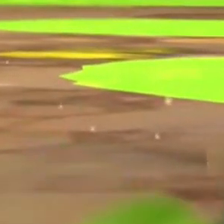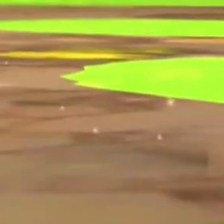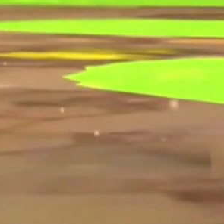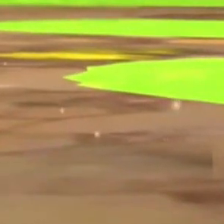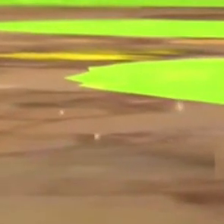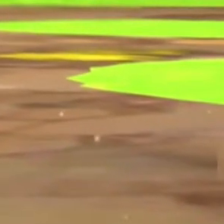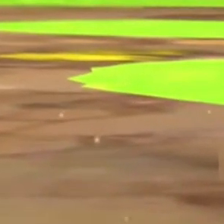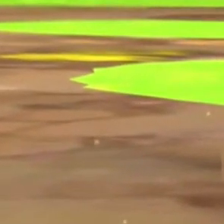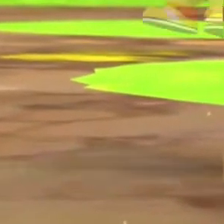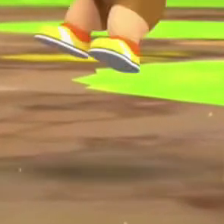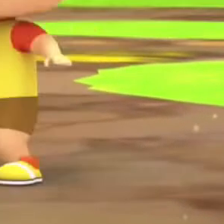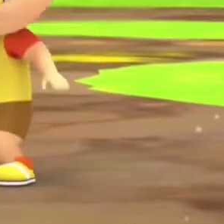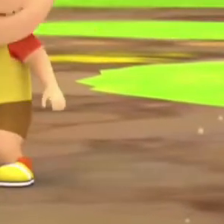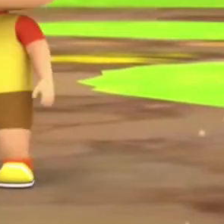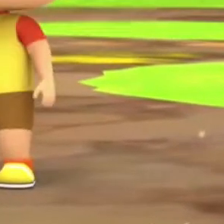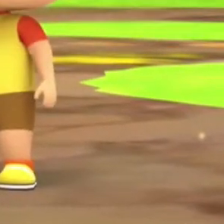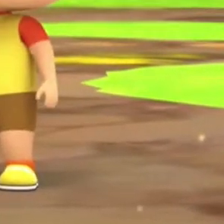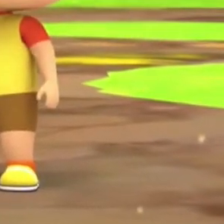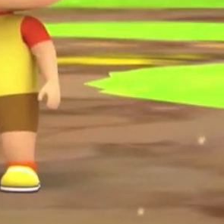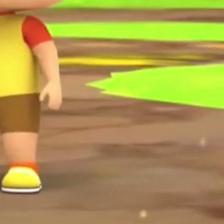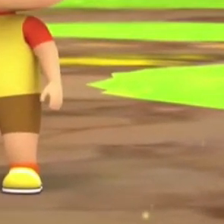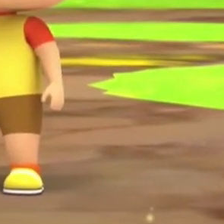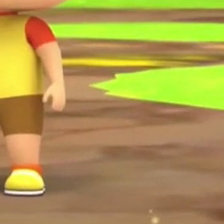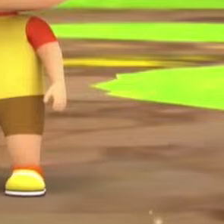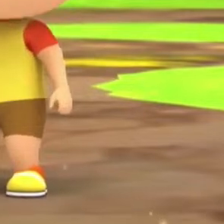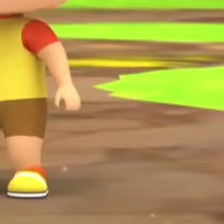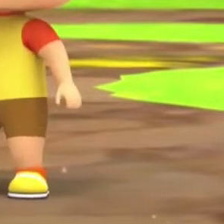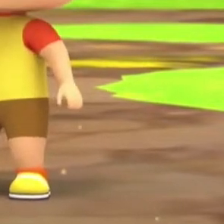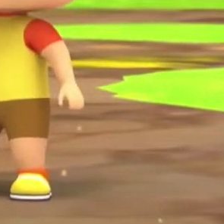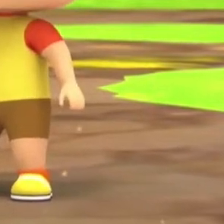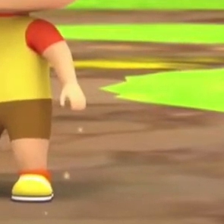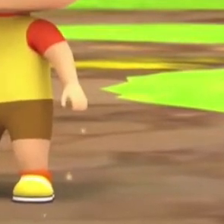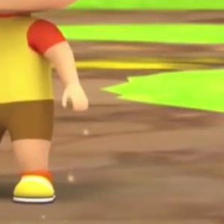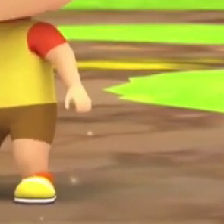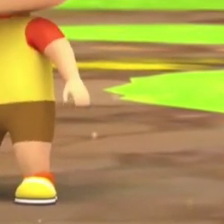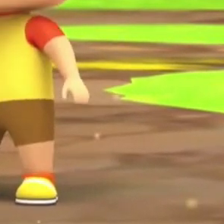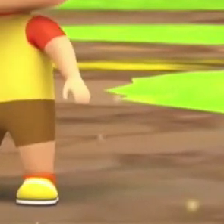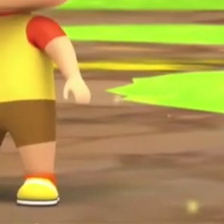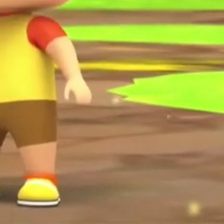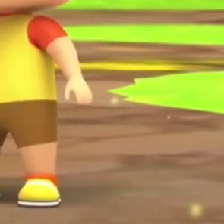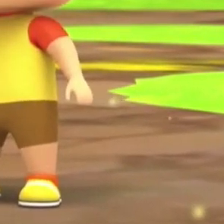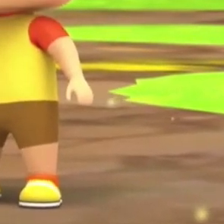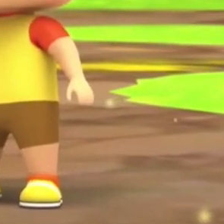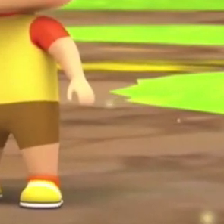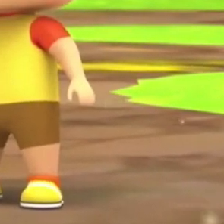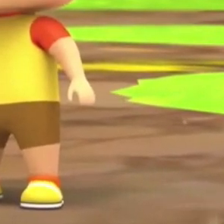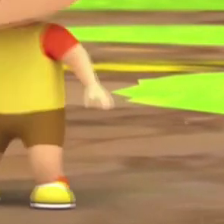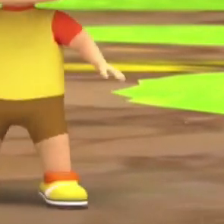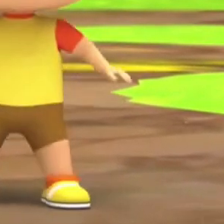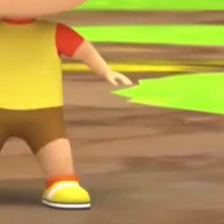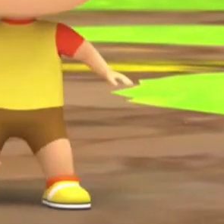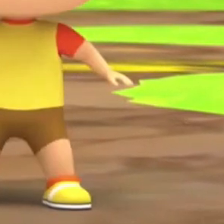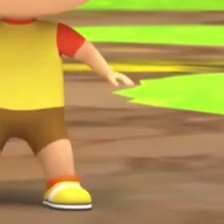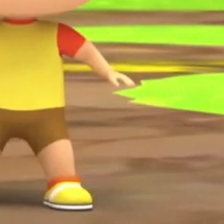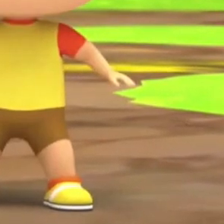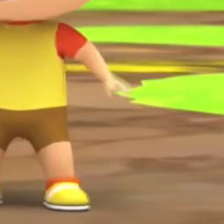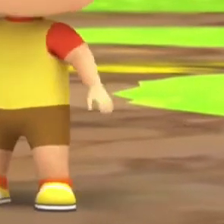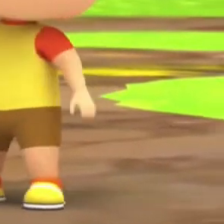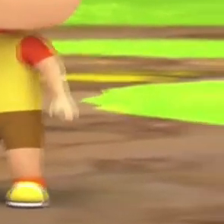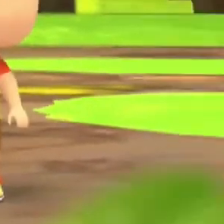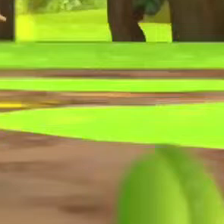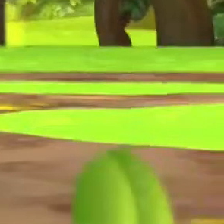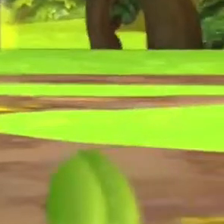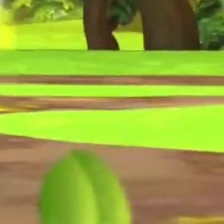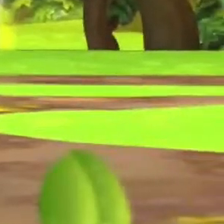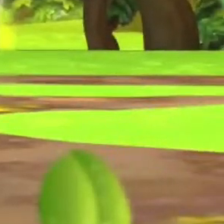Hai Tahukah Anda agenda penghijauan Malaysia dilaksanakan mulai tahun 2021 menerusi